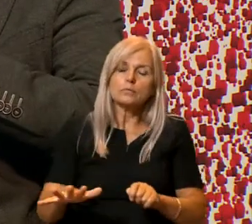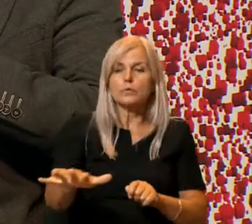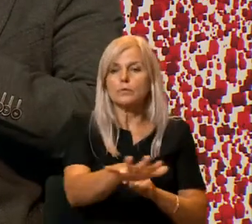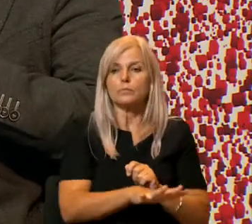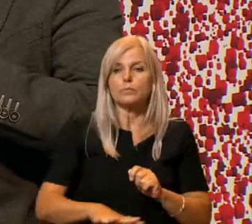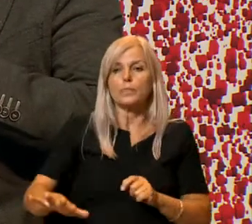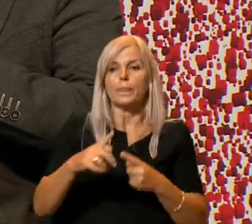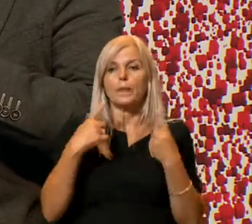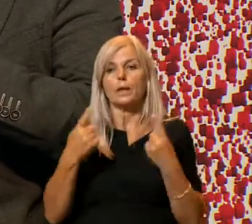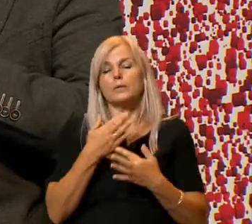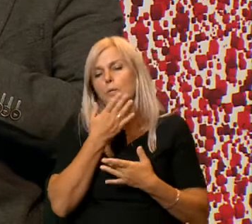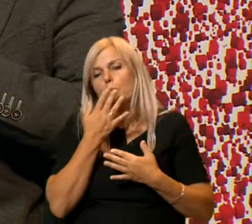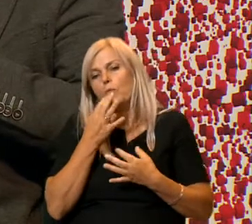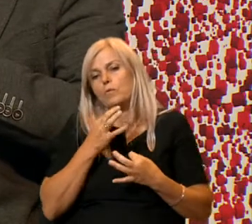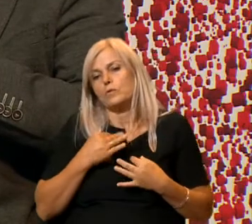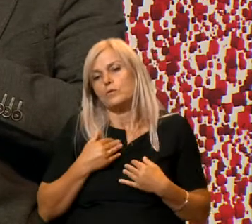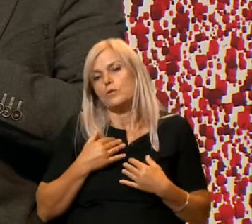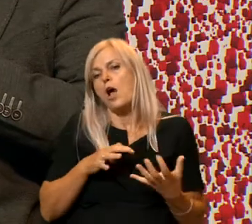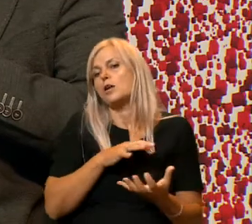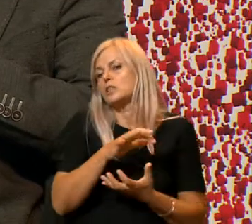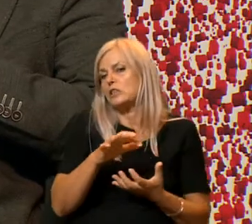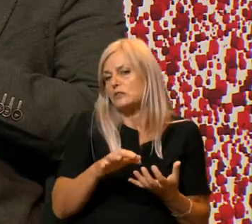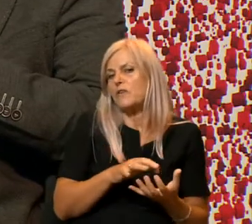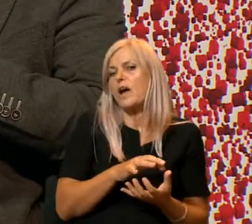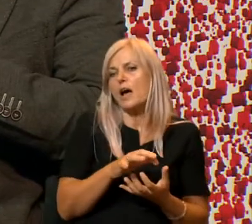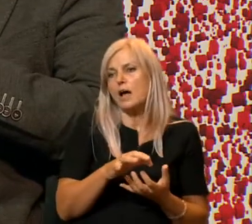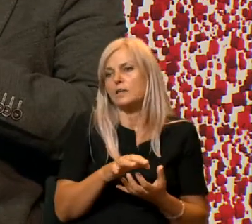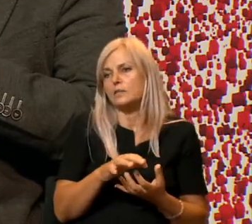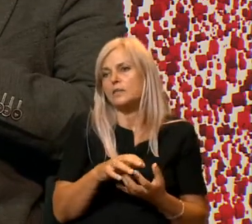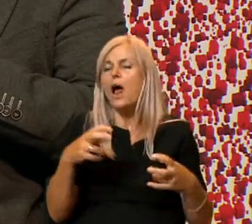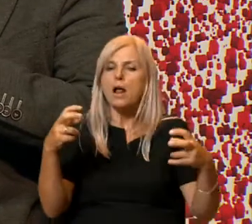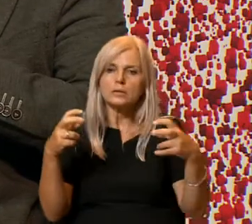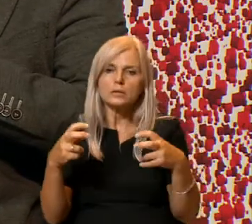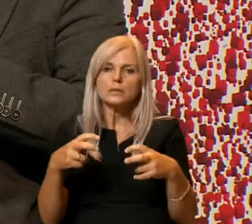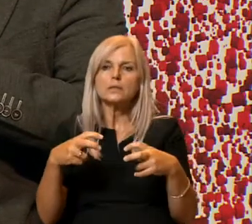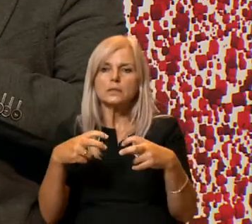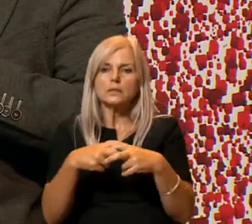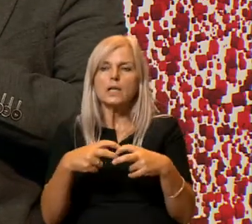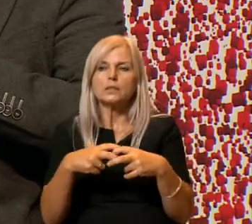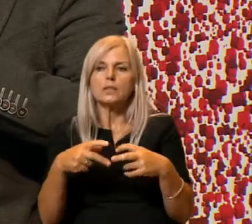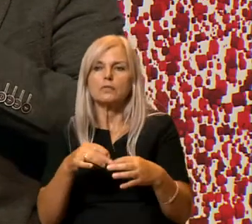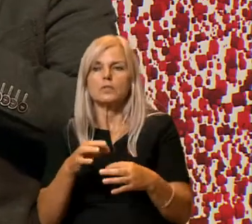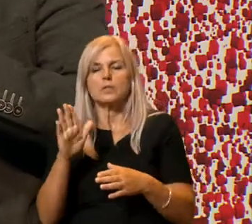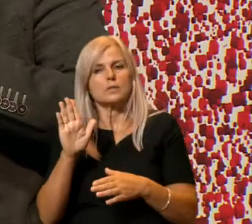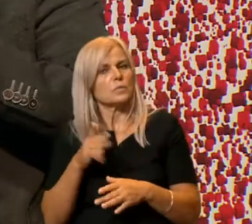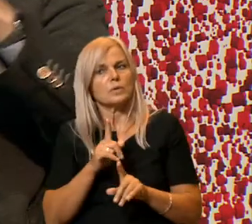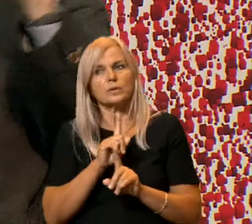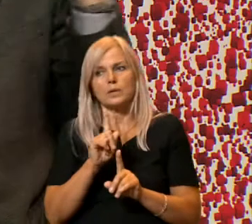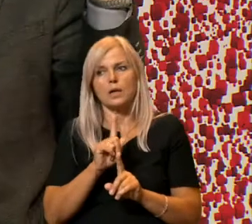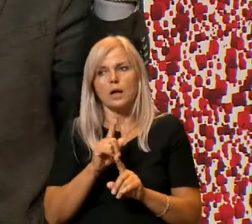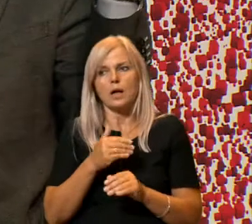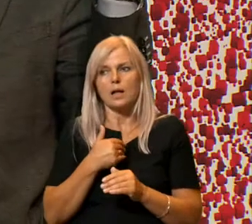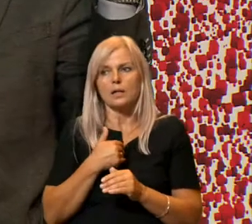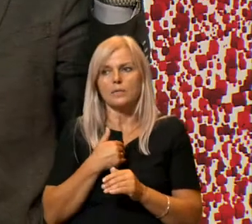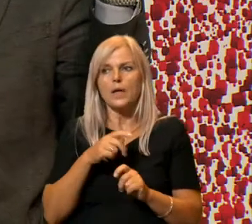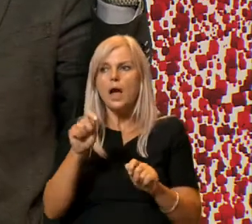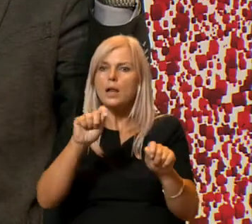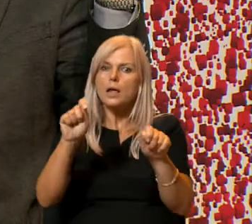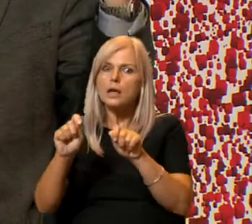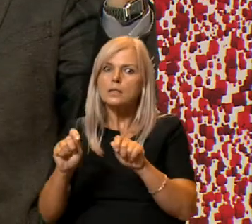że świat cyfrowy jest zły, ponieważ sam z siebie, ale odczuć im rezonans